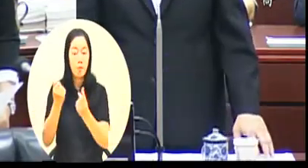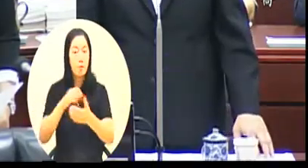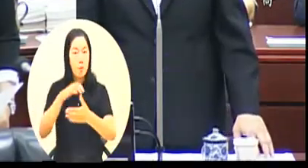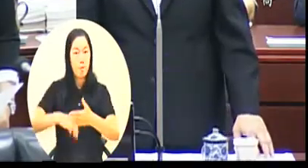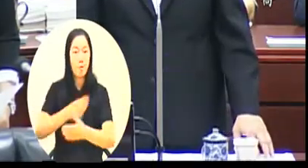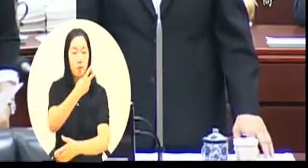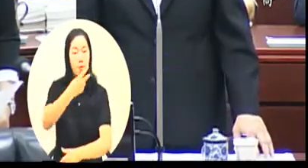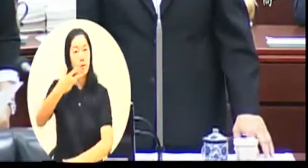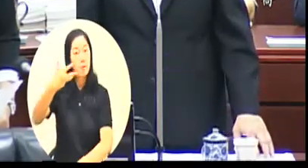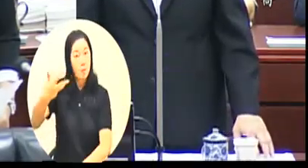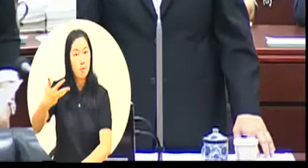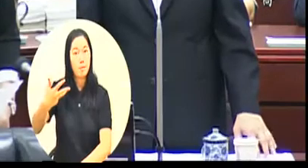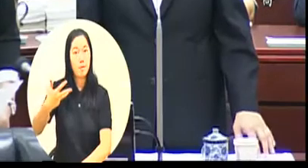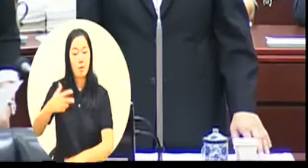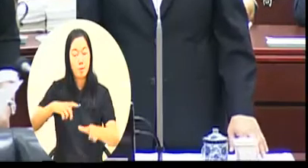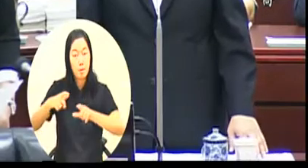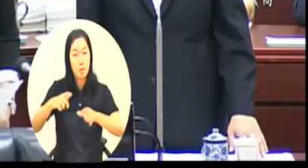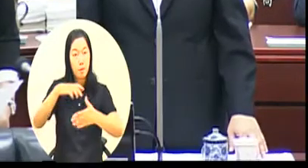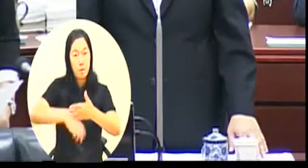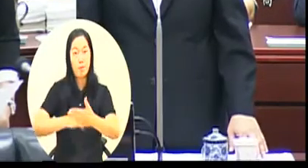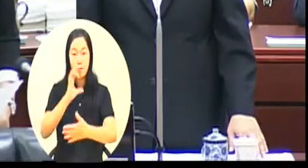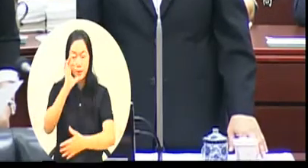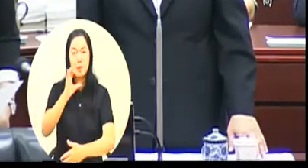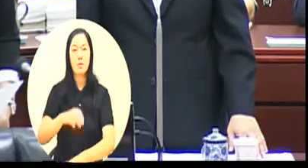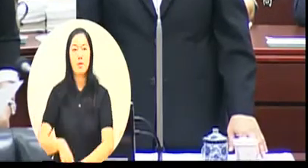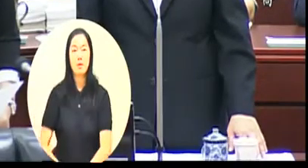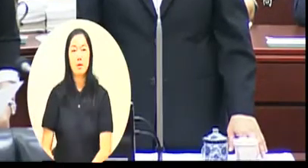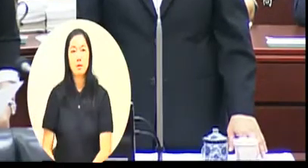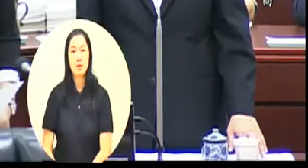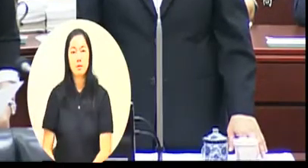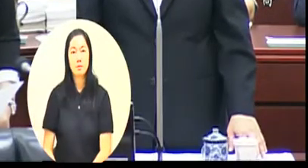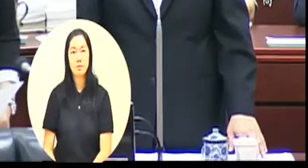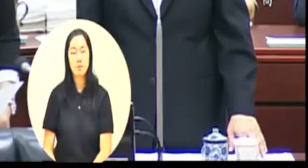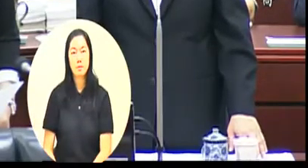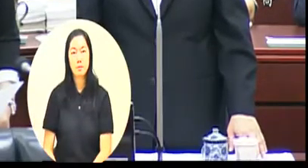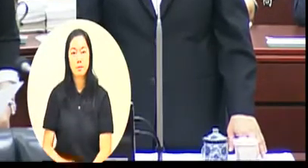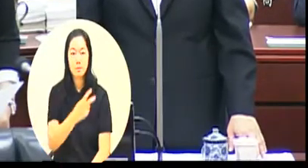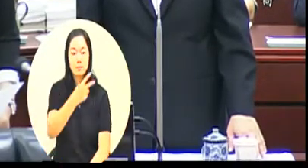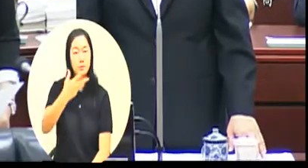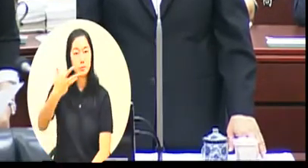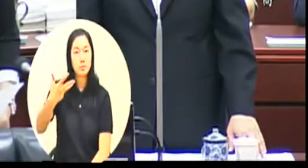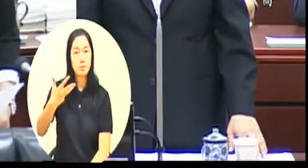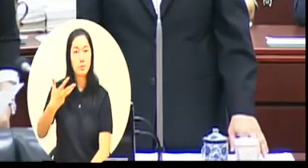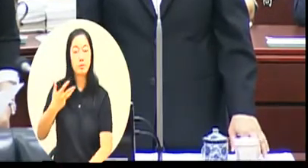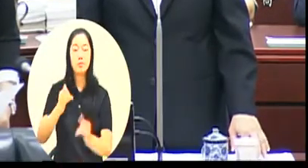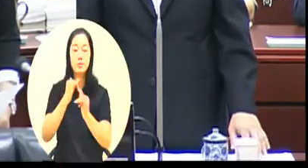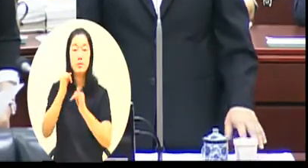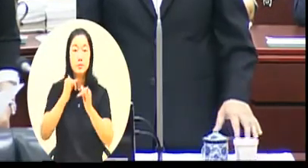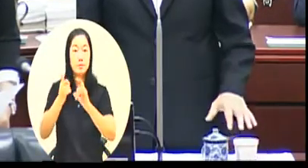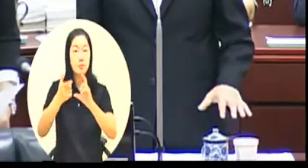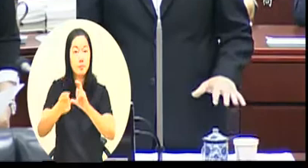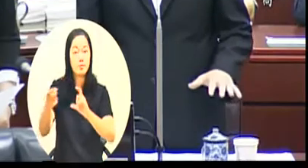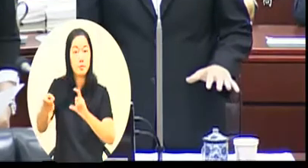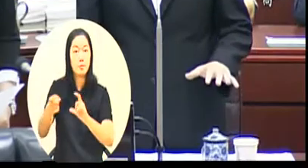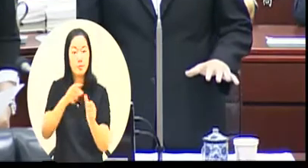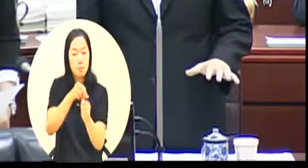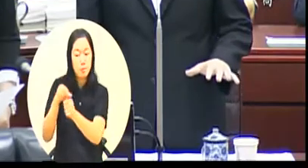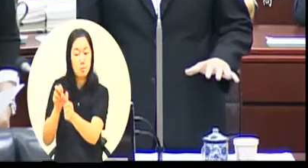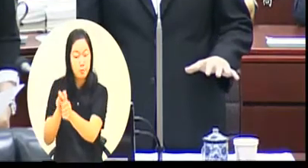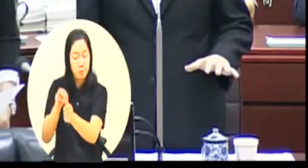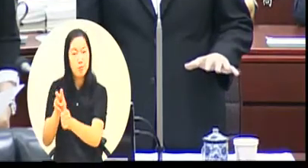228公园的部分。那至于228公园的部分，是由我们社区来认养，那社区来认养的时候，有